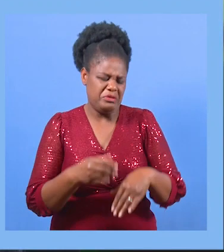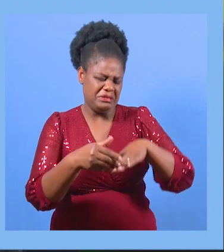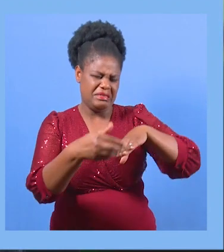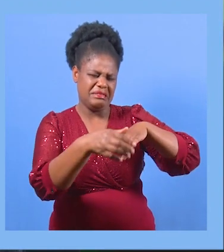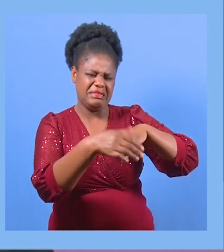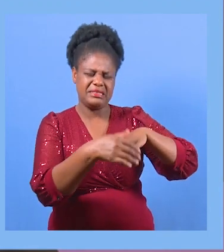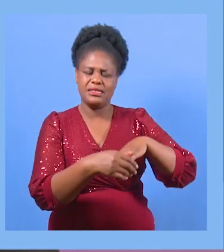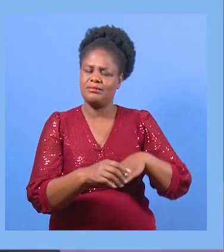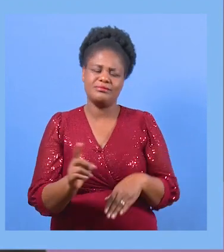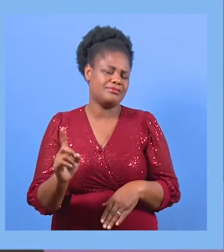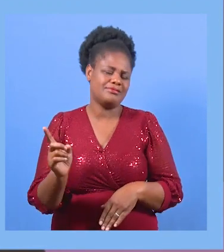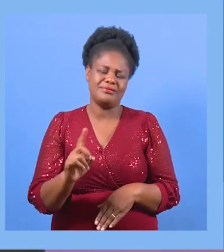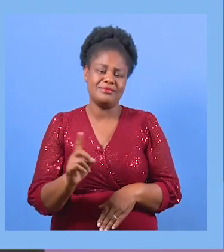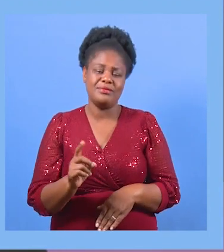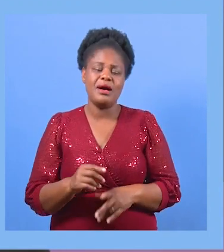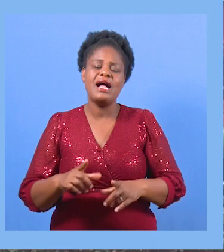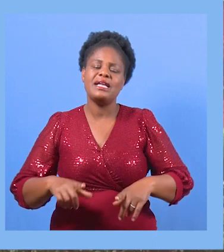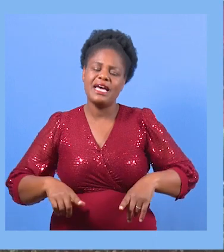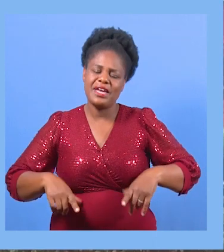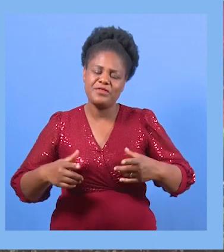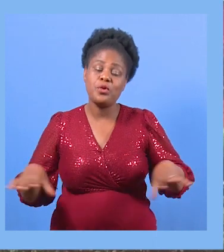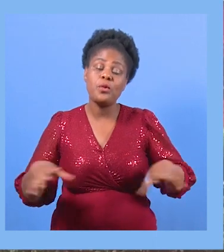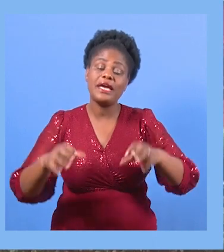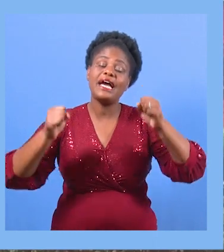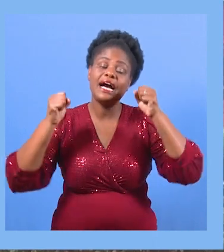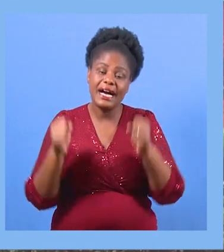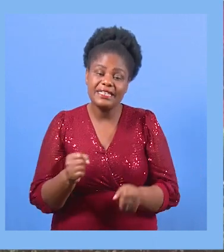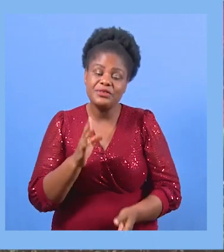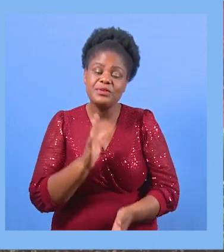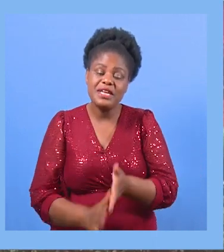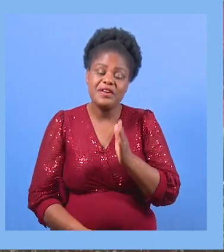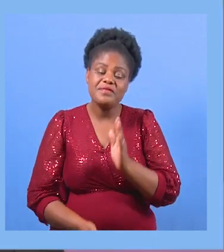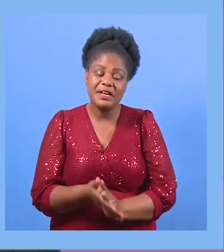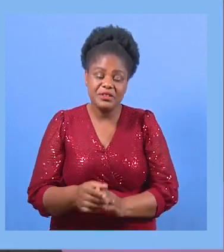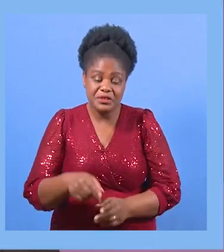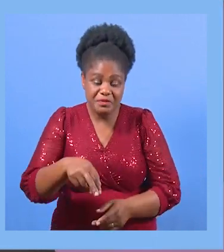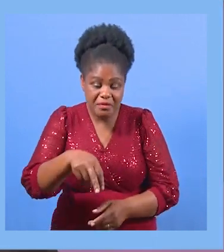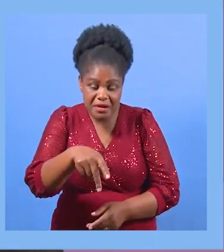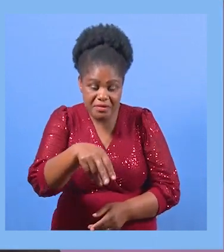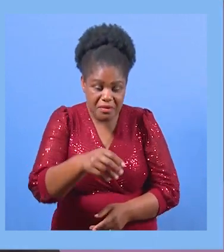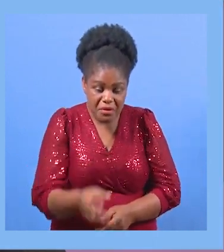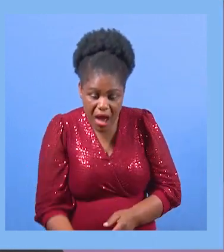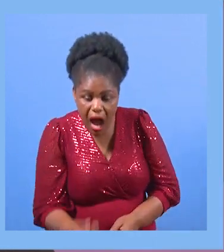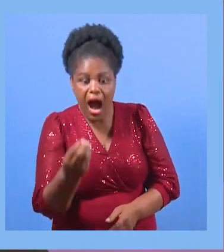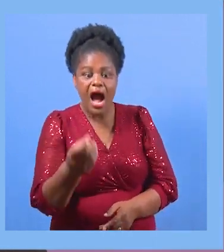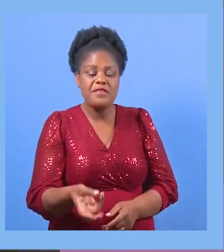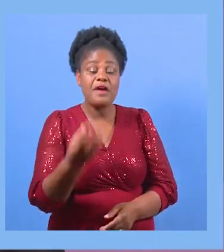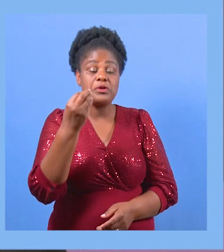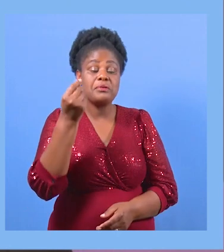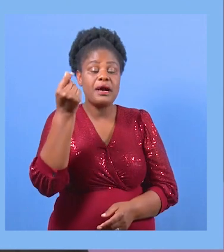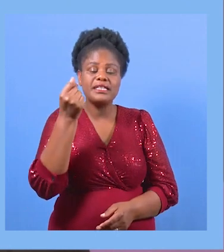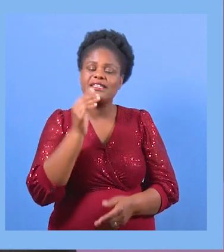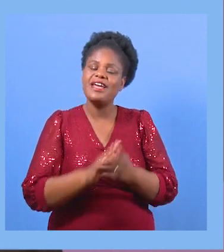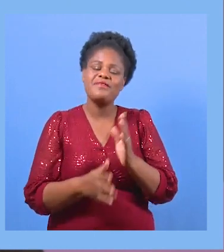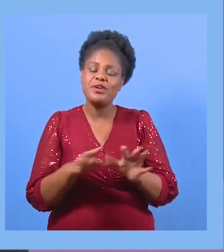dzangu mumba. Kwete, upenyu hunoshandirwa. Mari hainhongwe, mari haiwinwi, tinogara tichizvitaura. Kudya mukati patinenge tichiita